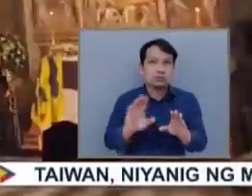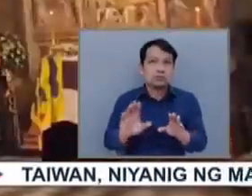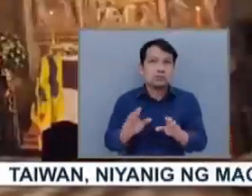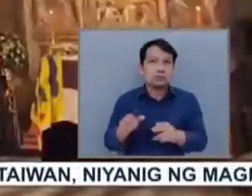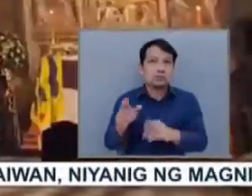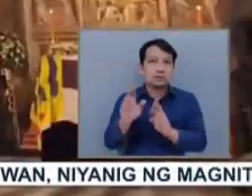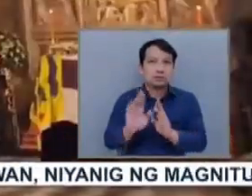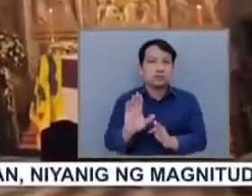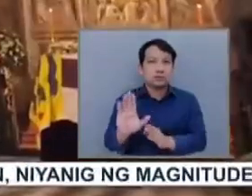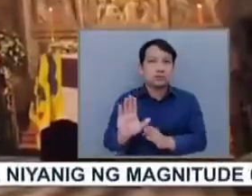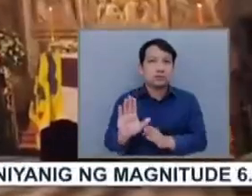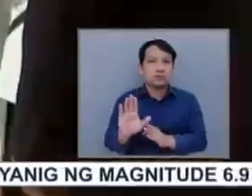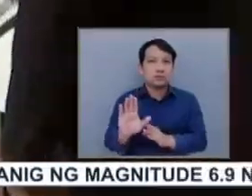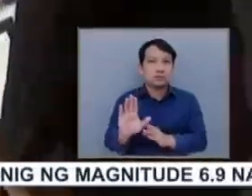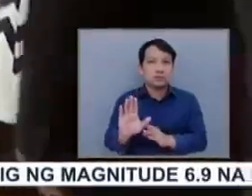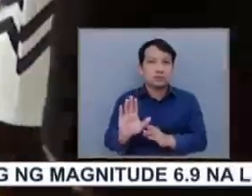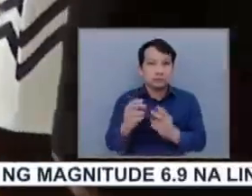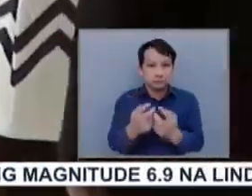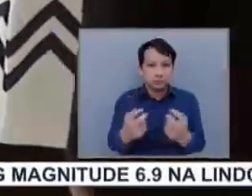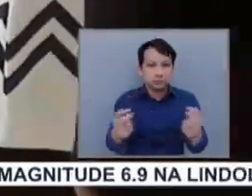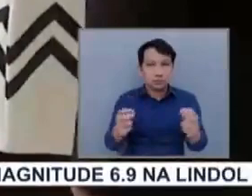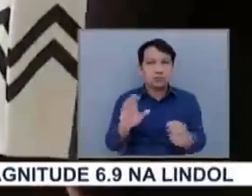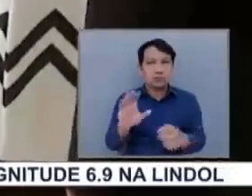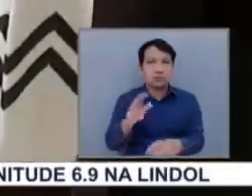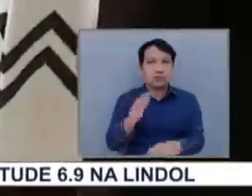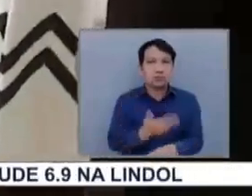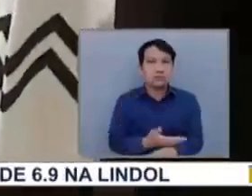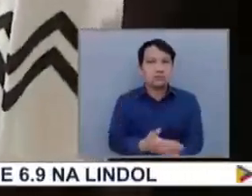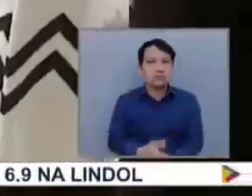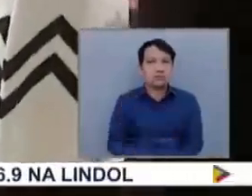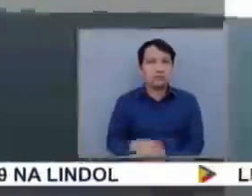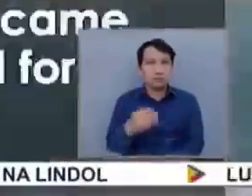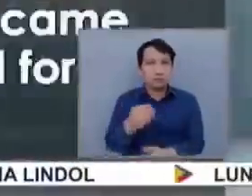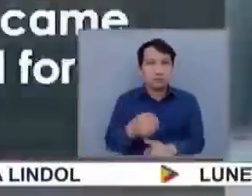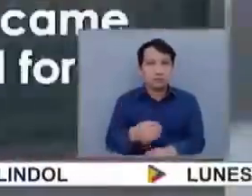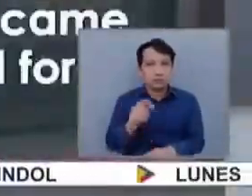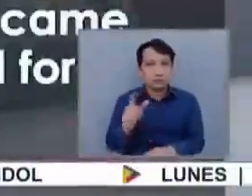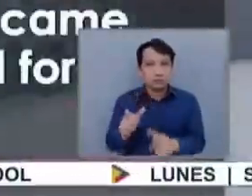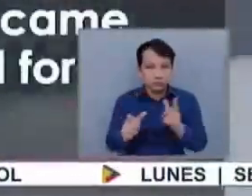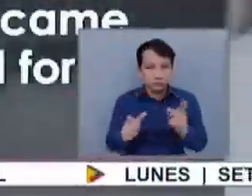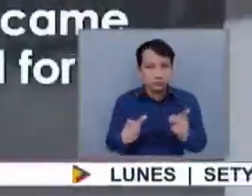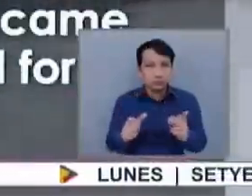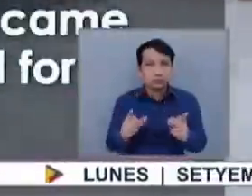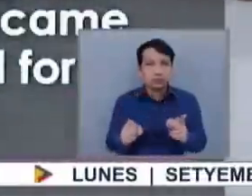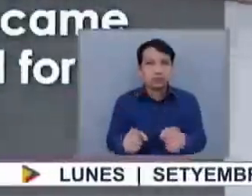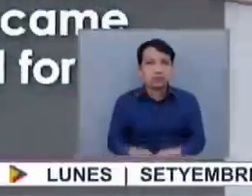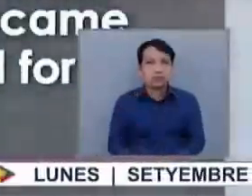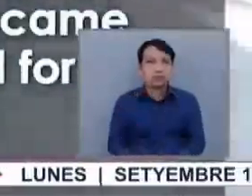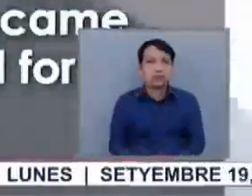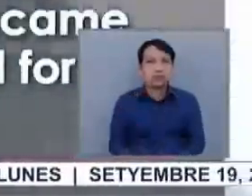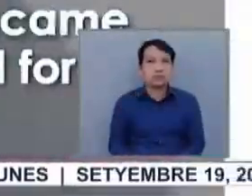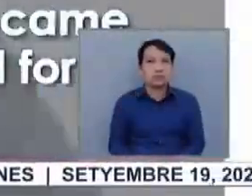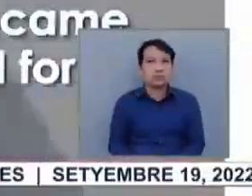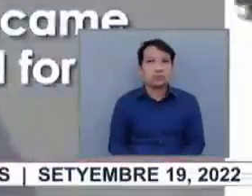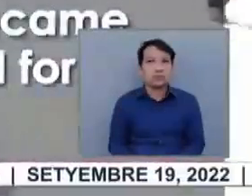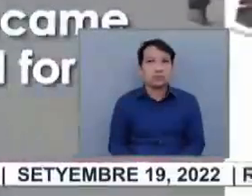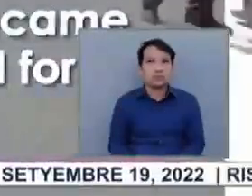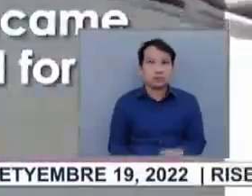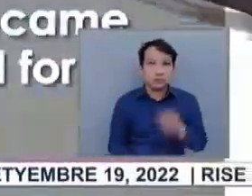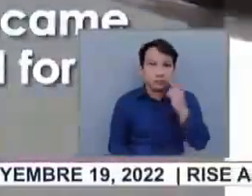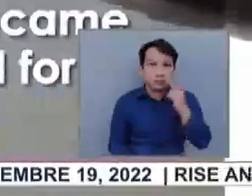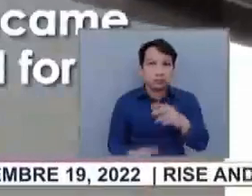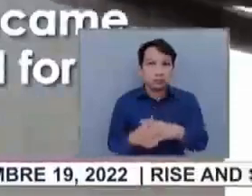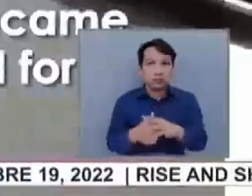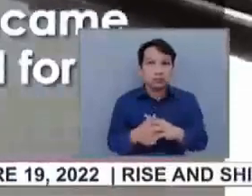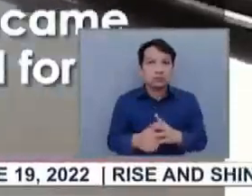funeral service ng kanyang asawa. At noong October 2021, ay nagsimulang makita si Queen Elizabeth